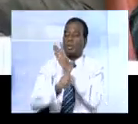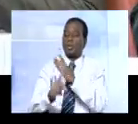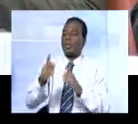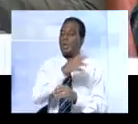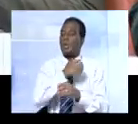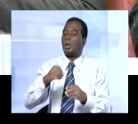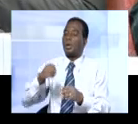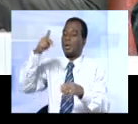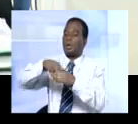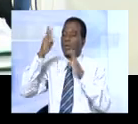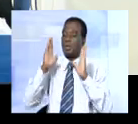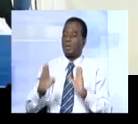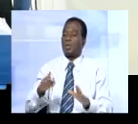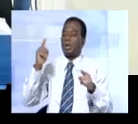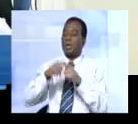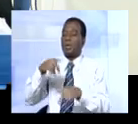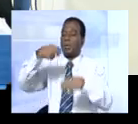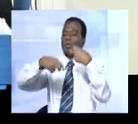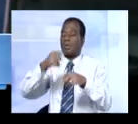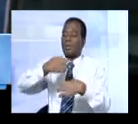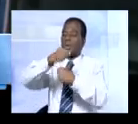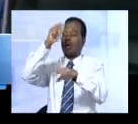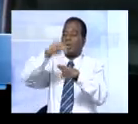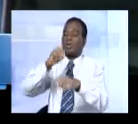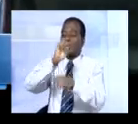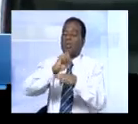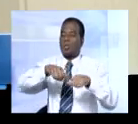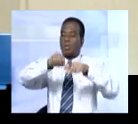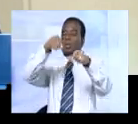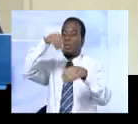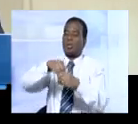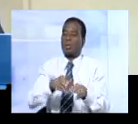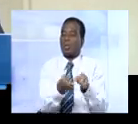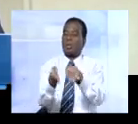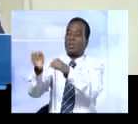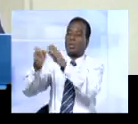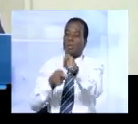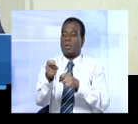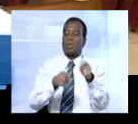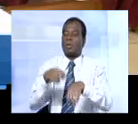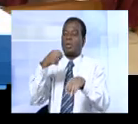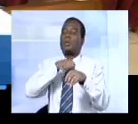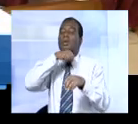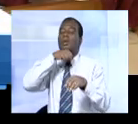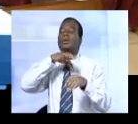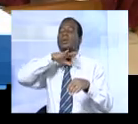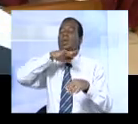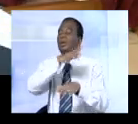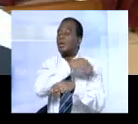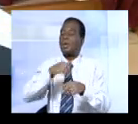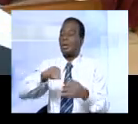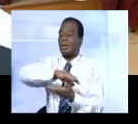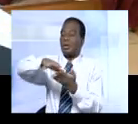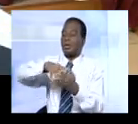Nature et les participants à la problématique de création d'emplois durables dans la filière de la gestion des déchets solides ménagers et